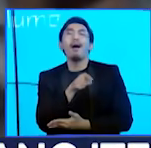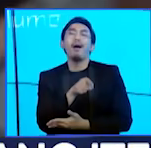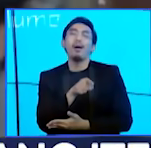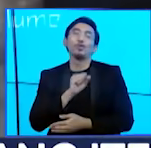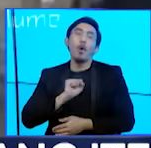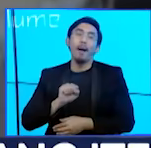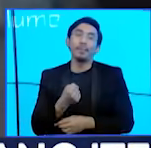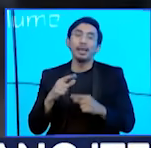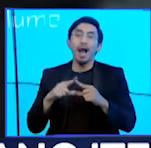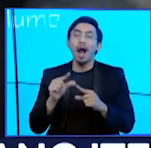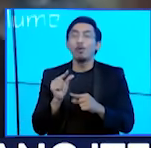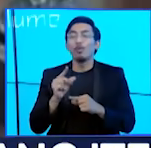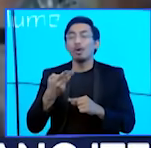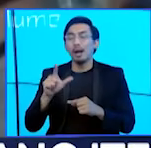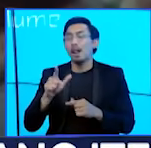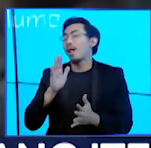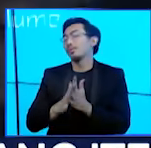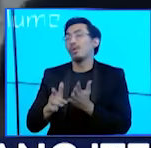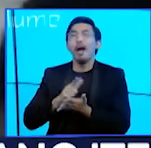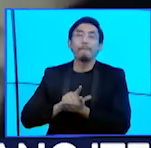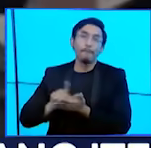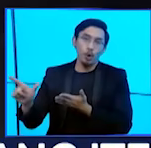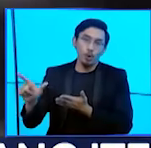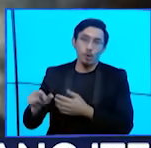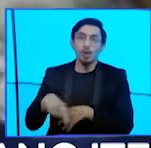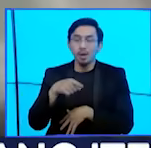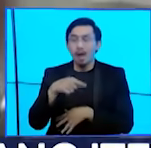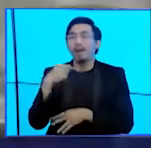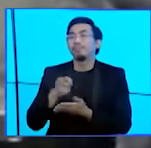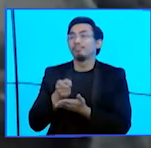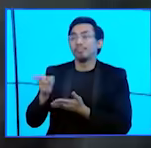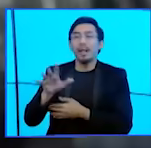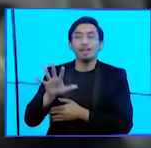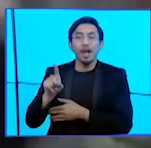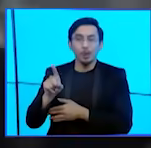polisi. Pelaku dijerat pasal 51 dan pasal 45 Undang-Undang